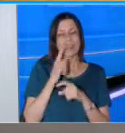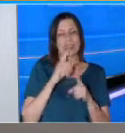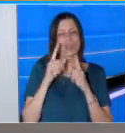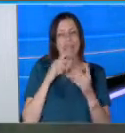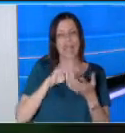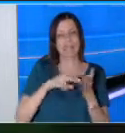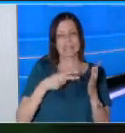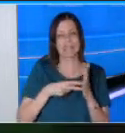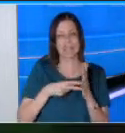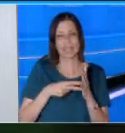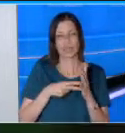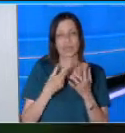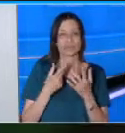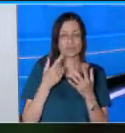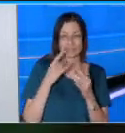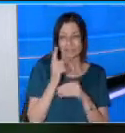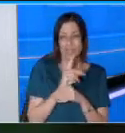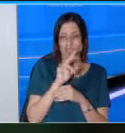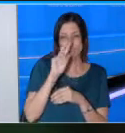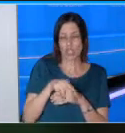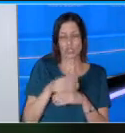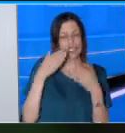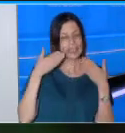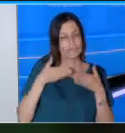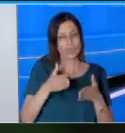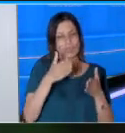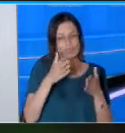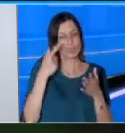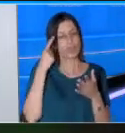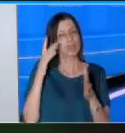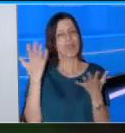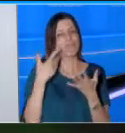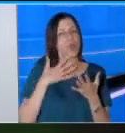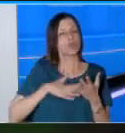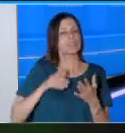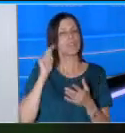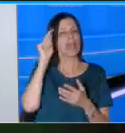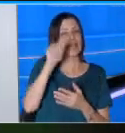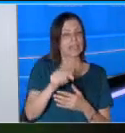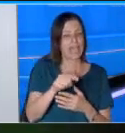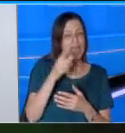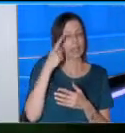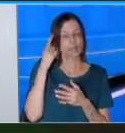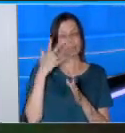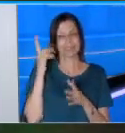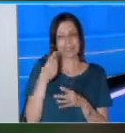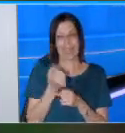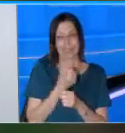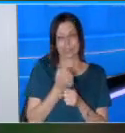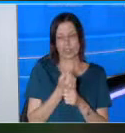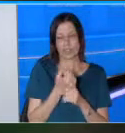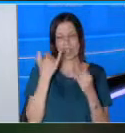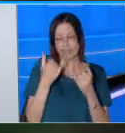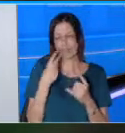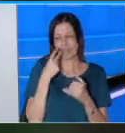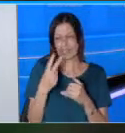אסטרטגי, עזה לאן. וברגע שיש לך איזשהו כיוון, מה שאת, לאן אתה רוצה להגיע, אז אתה יכול גם לדעת מה אתה צריך לעשות. וכרגע